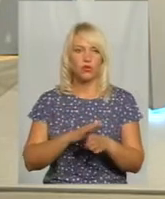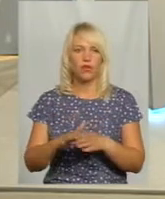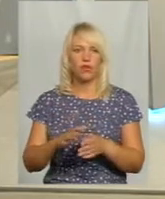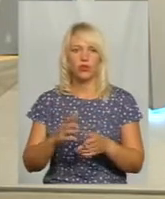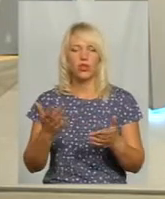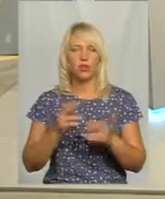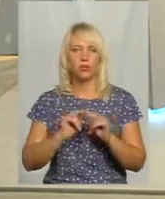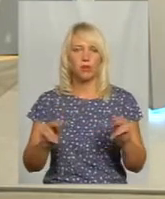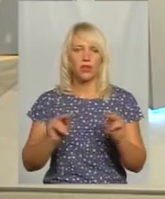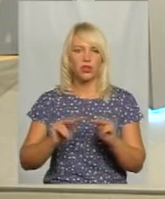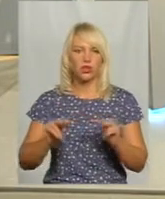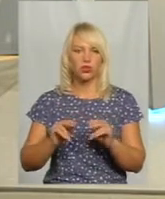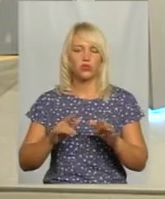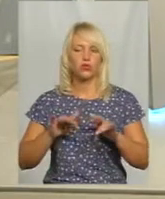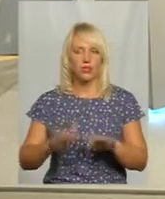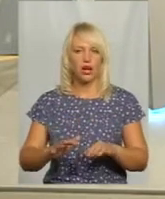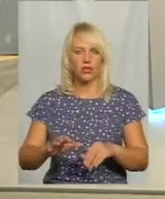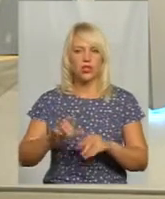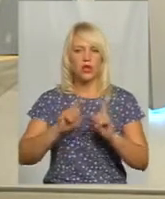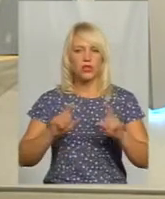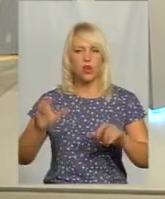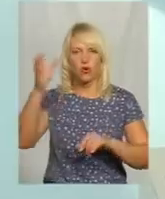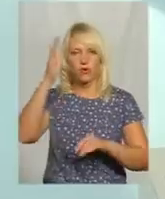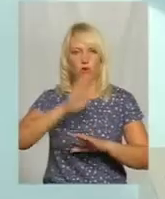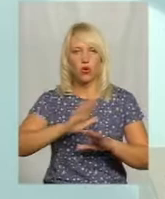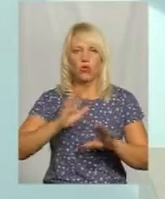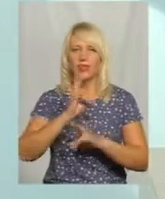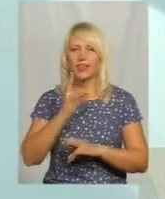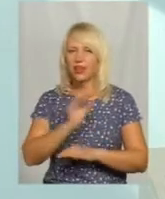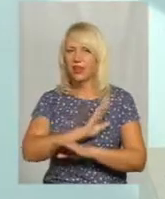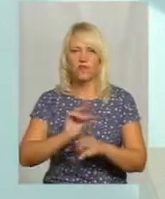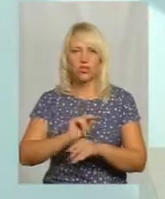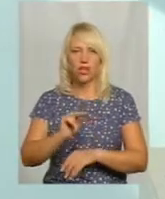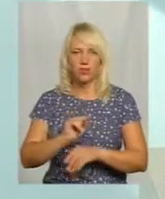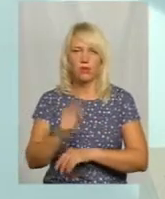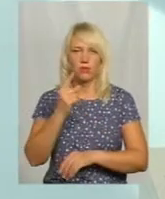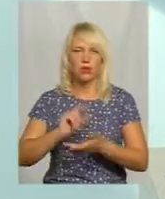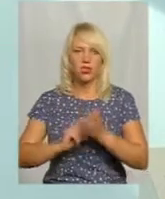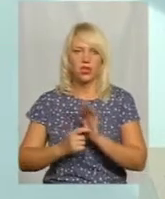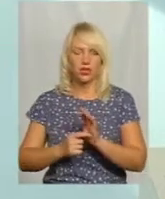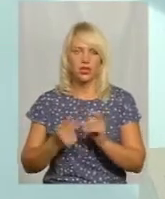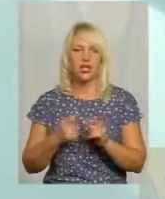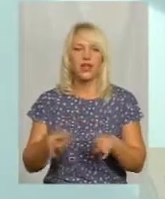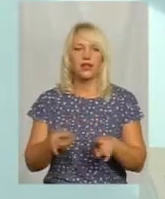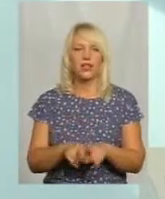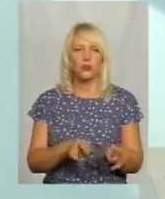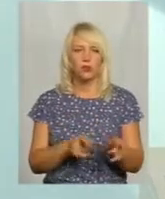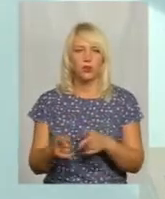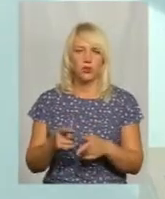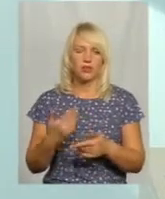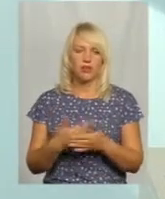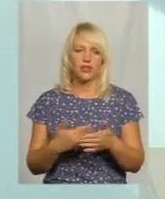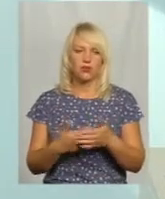певну педагогічну діяльність у закладі освіти, але не навчати першокласників. Також підготовлено